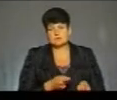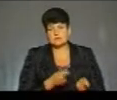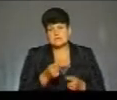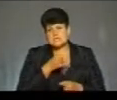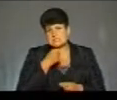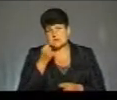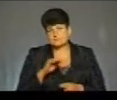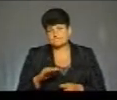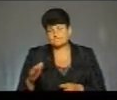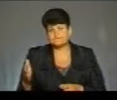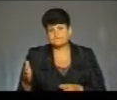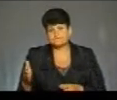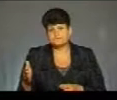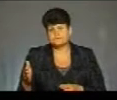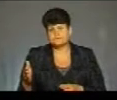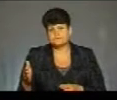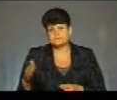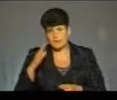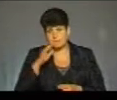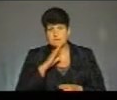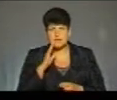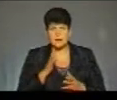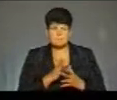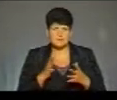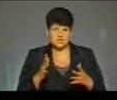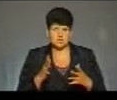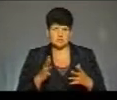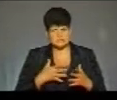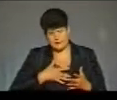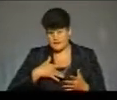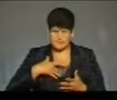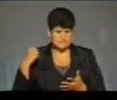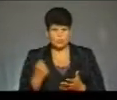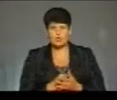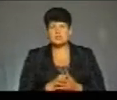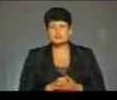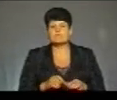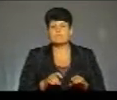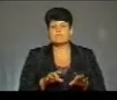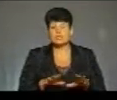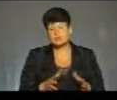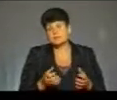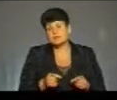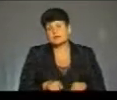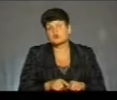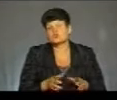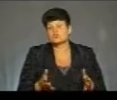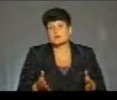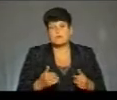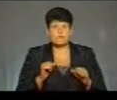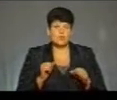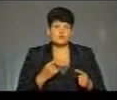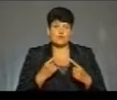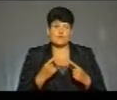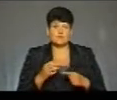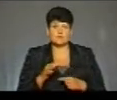старшої ланки, так, батьки десь більш категоричні і вирішили, прийняли таке рішення. Хоча я можу говорити